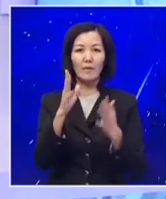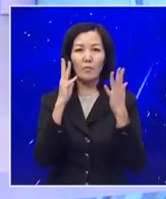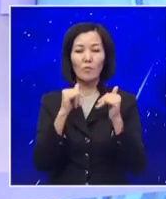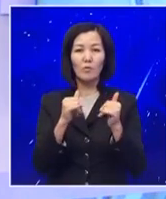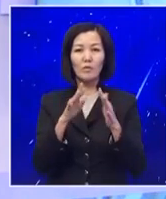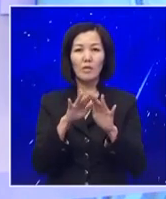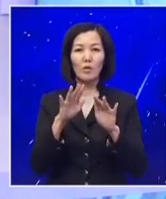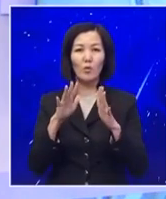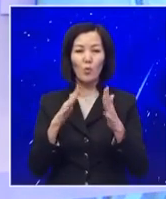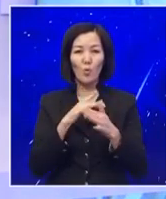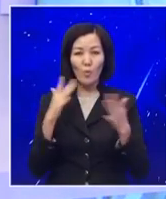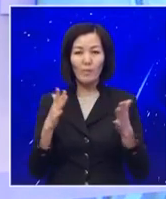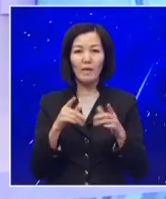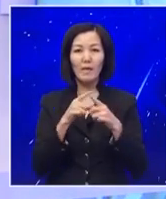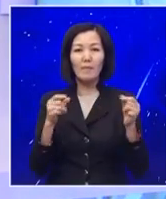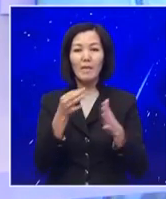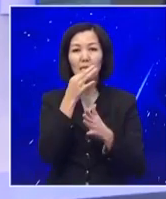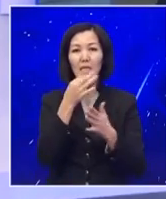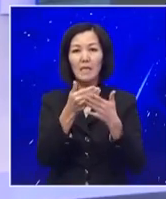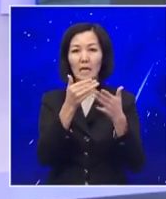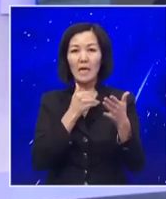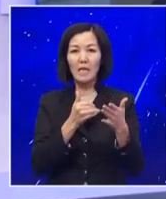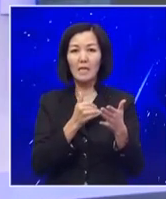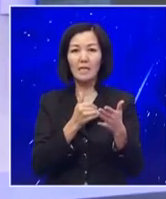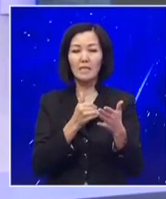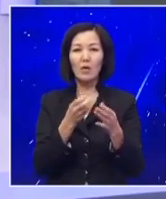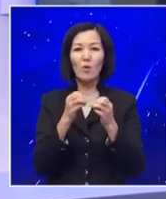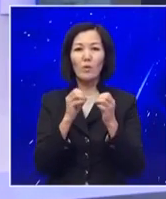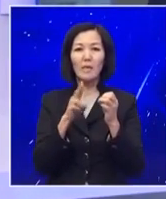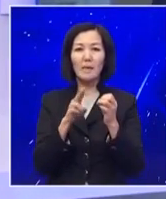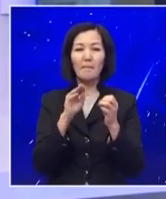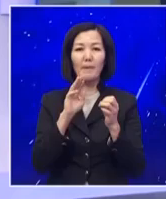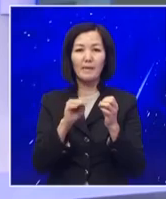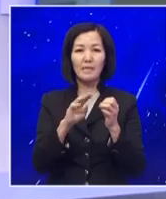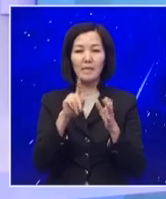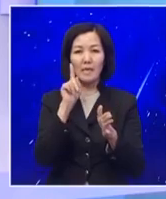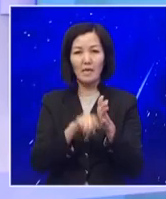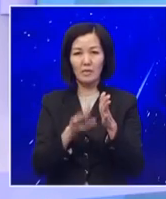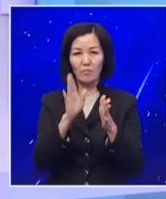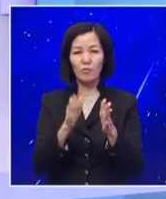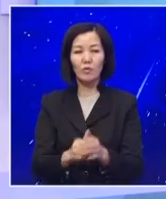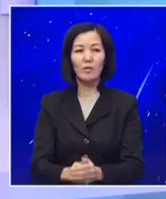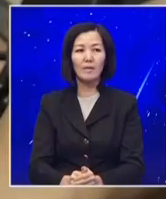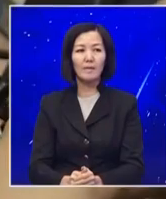көп. Әрі билетті ертерек алсаңыз, жолақы бұрынғы бағасынан 12 000 теңгеге арзан.